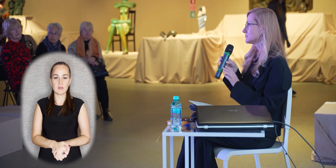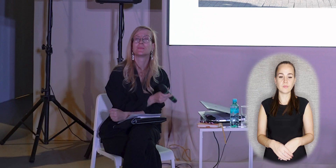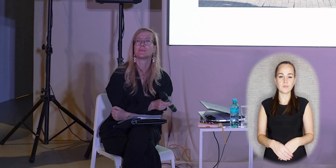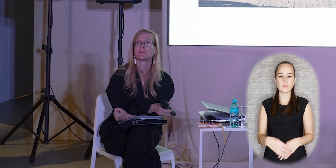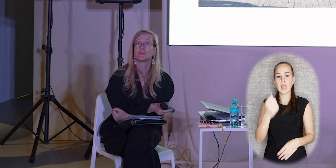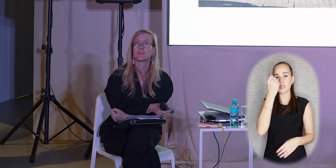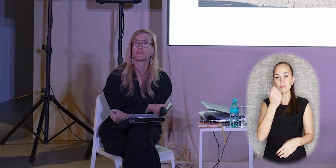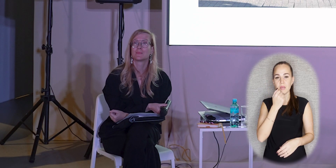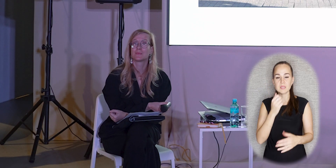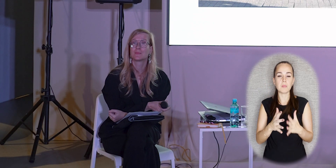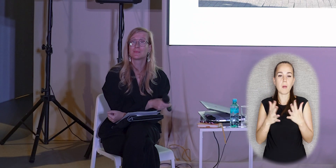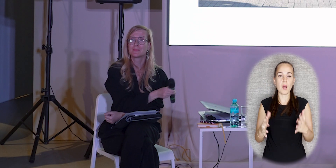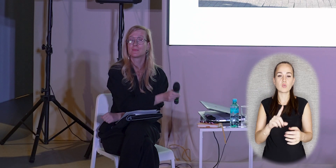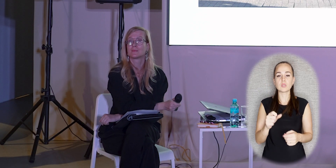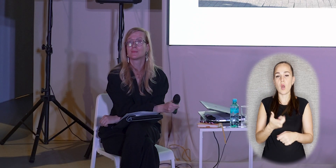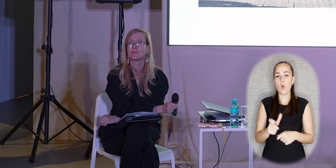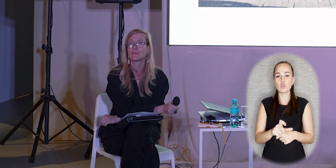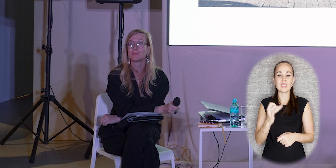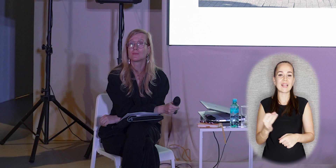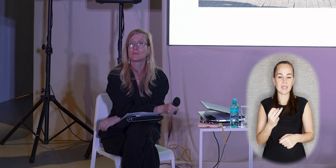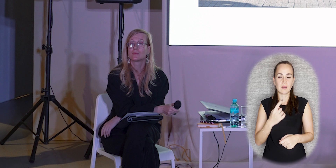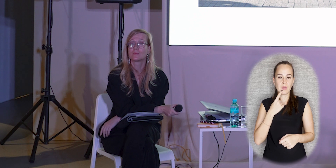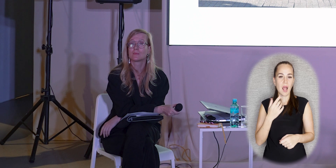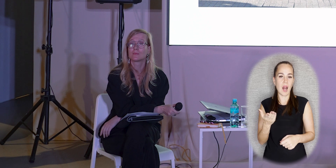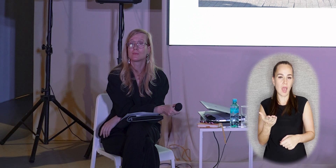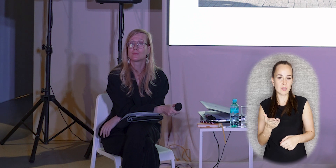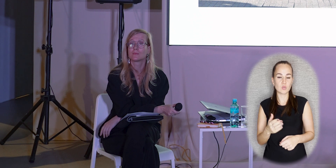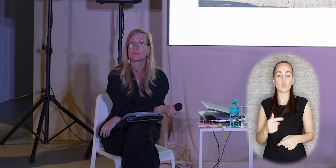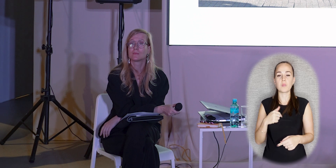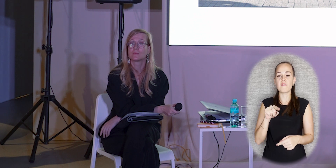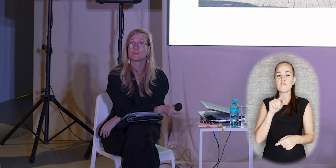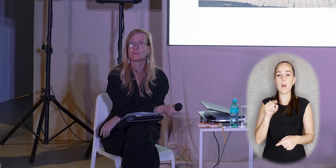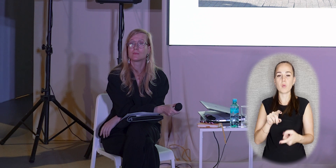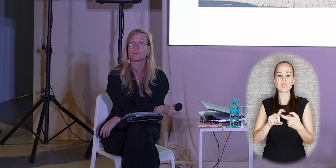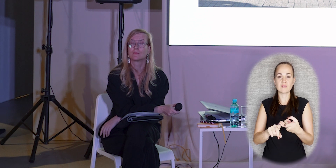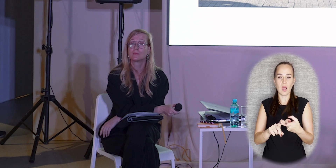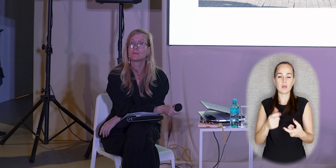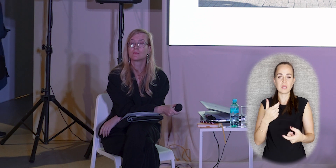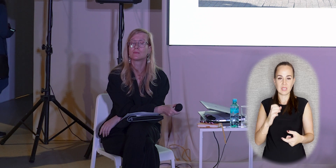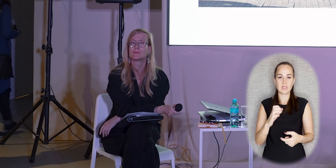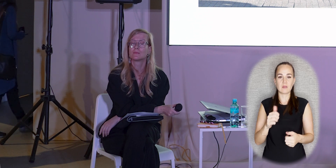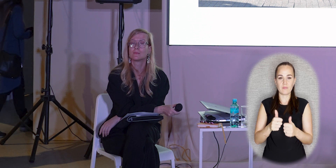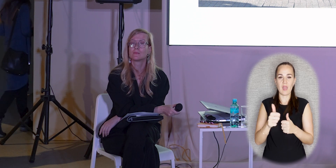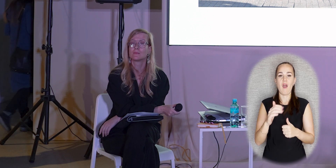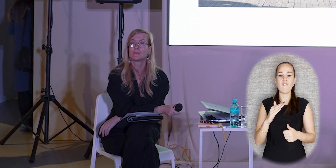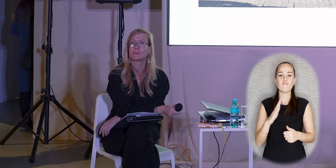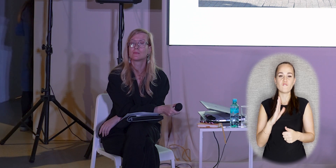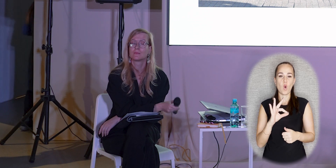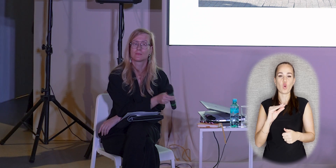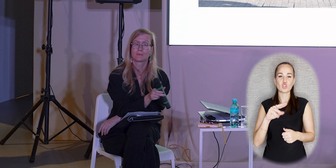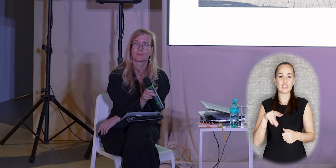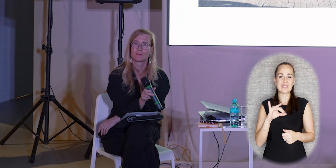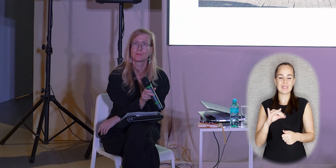Спасибо большое за очень интересную лекцию. У меня вопрос, связанный с вождями нашей революции. А вот